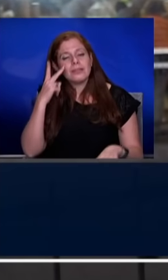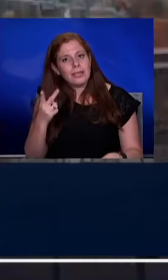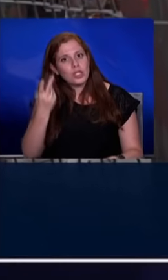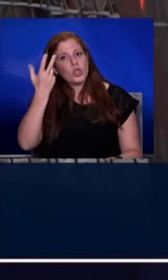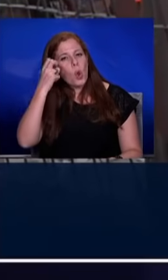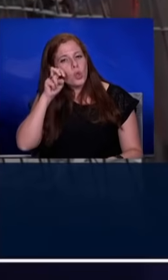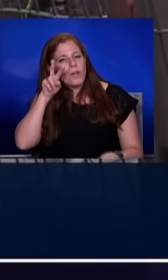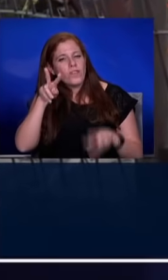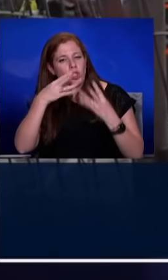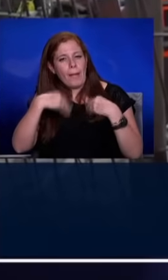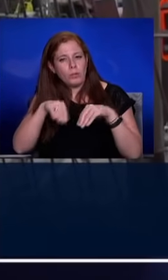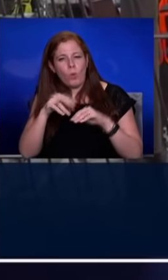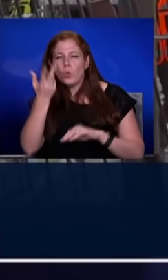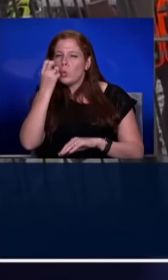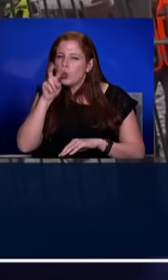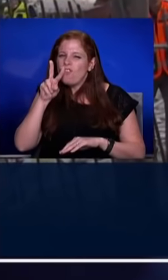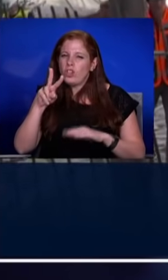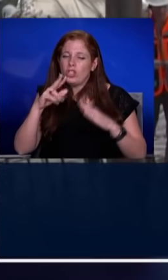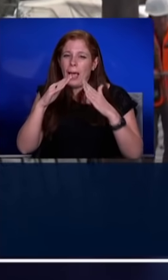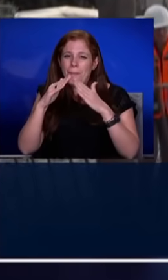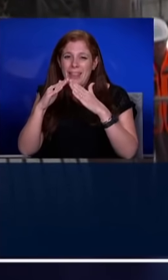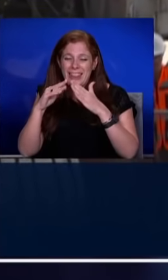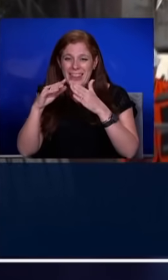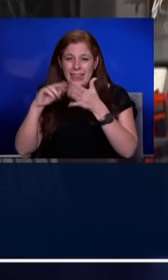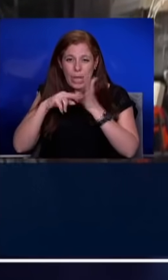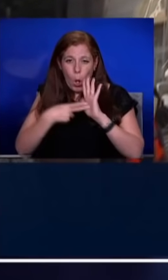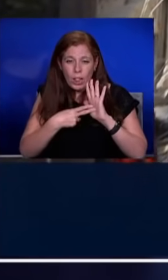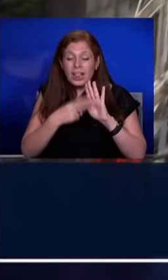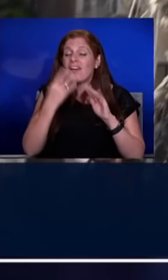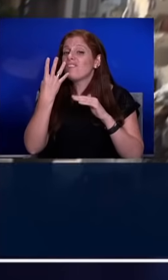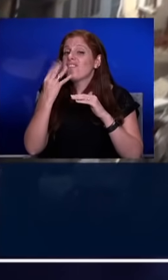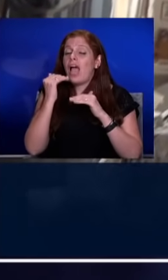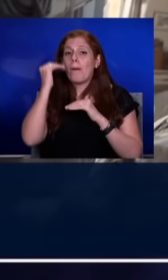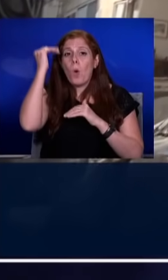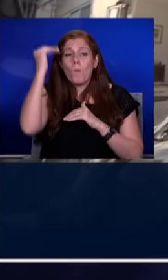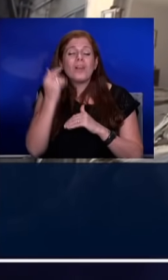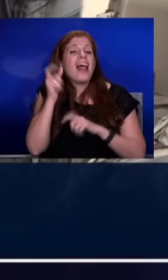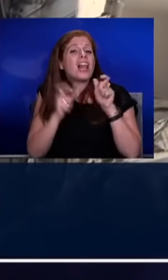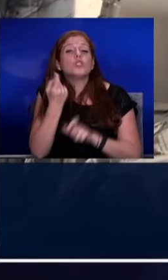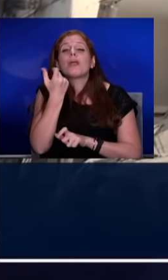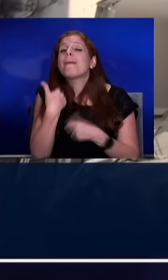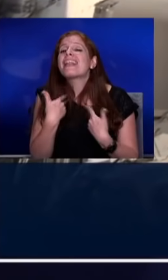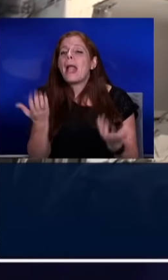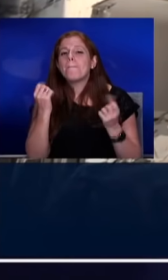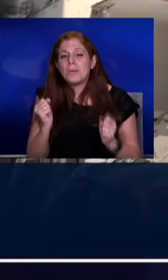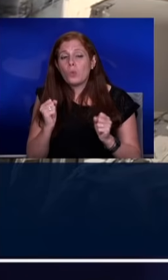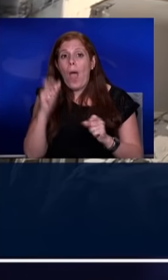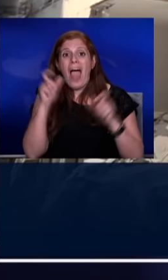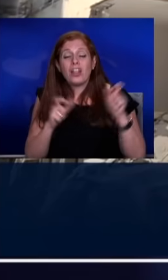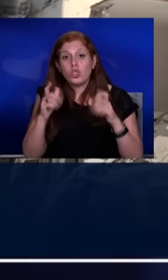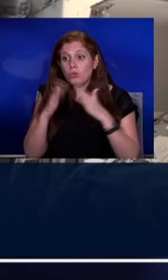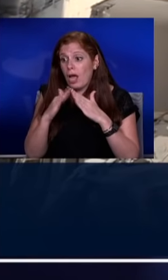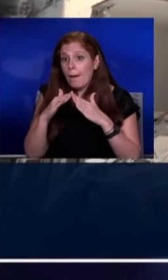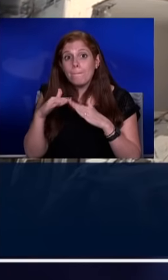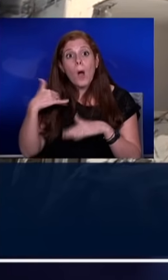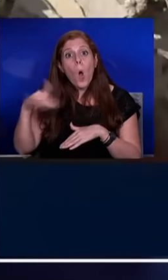משפחות, 32 דירות, 4 קומות, ואין כמעט לאף אחד ביטוח. האנשים כאן כרגע גרים ברחוב, בעצם לא ברור מה קורה